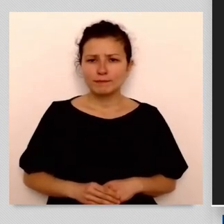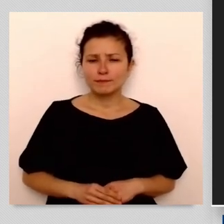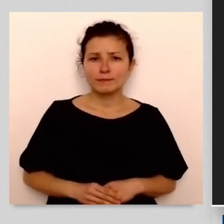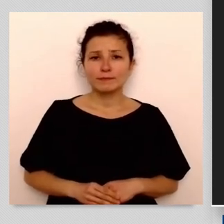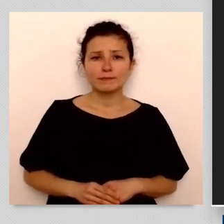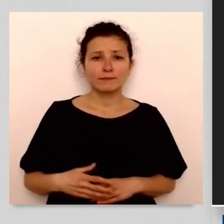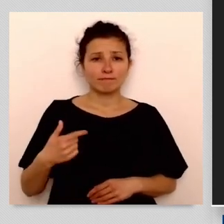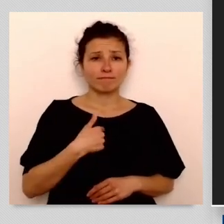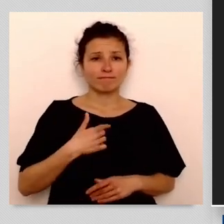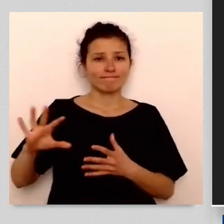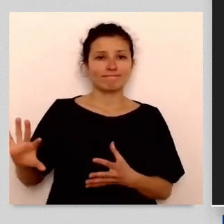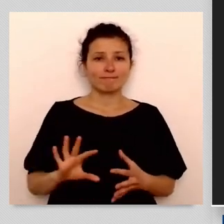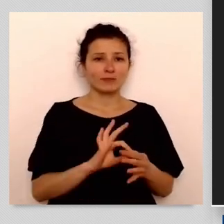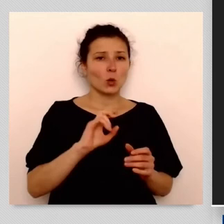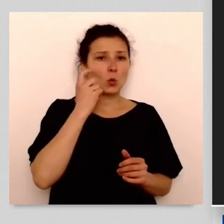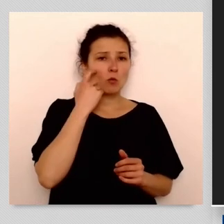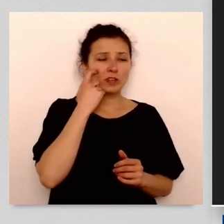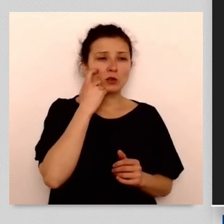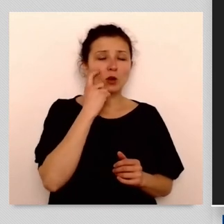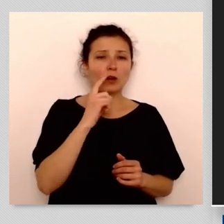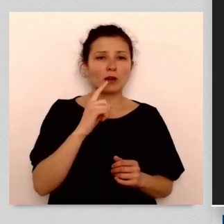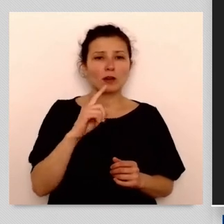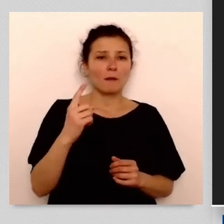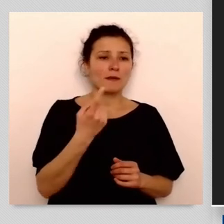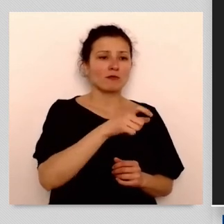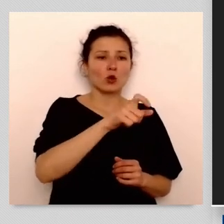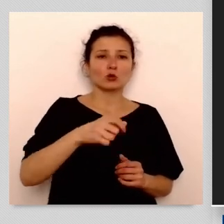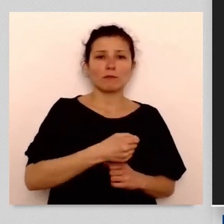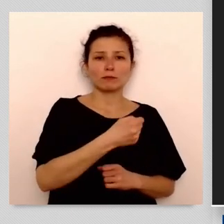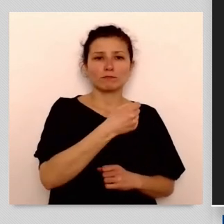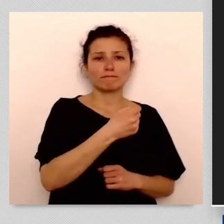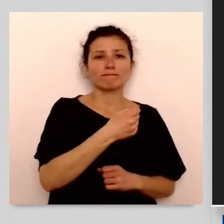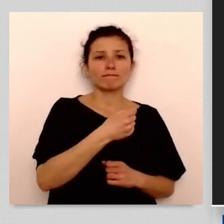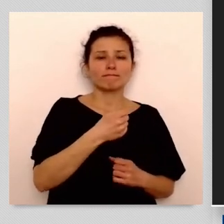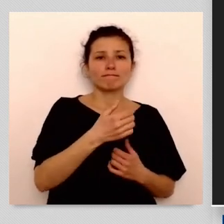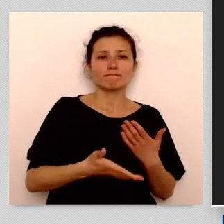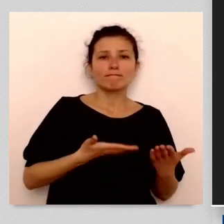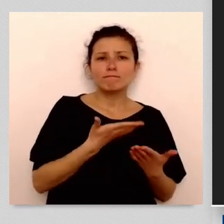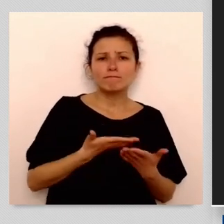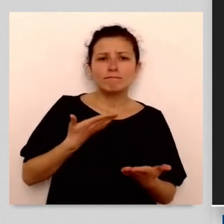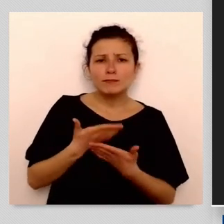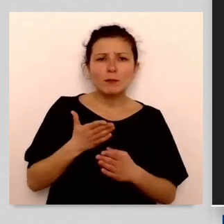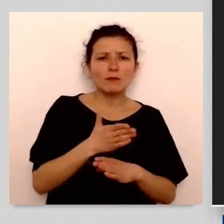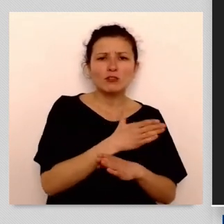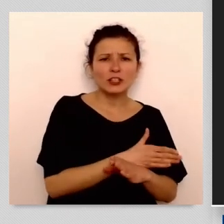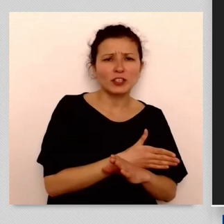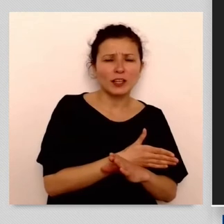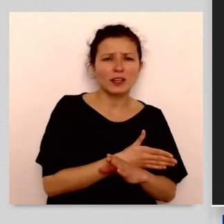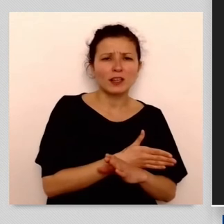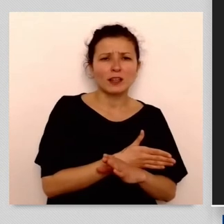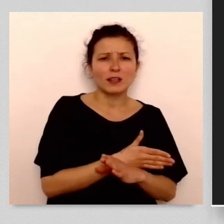Ja się odniosę głównie do tych pierwszych głosów, które padły w debacie, bo nie zdążyłam wcześniej się do